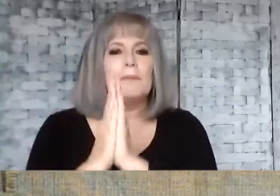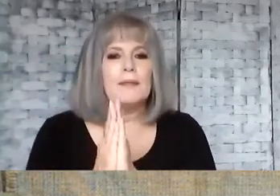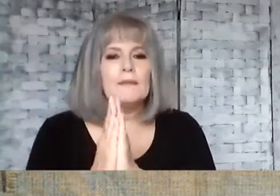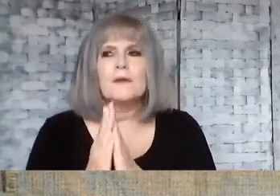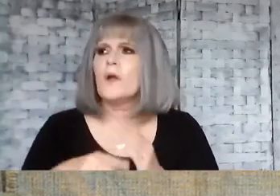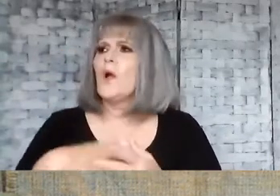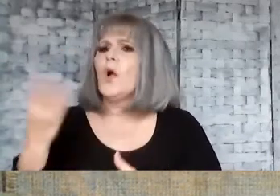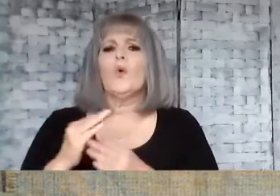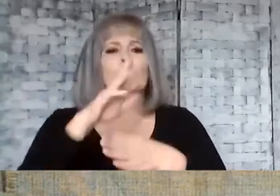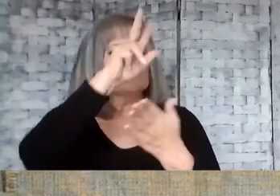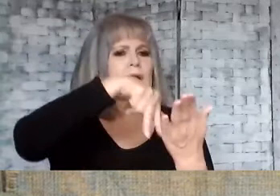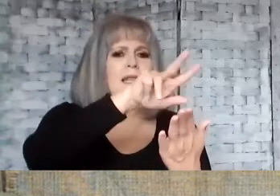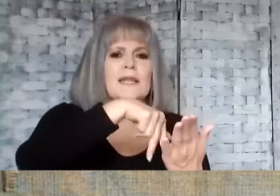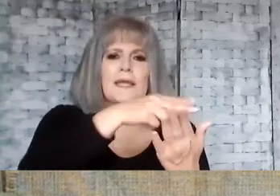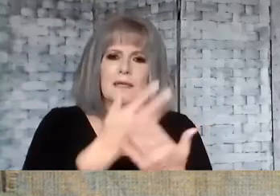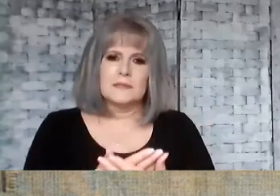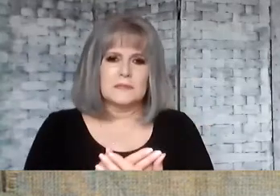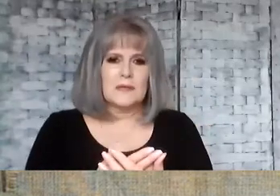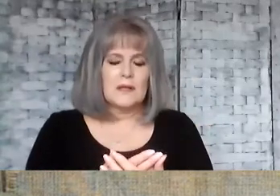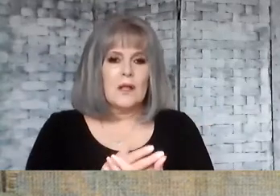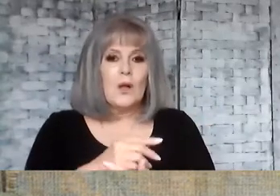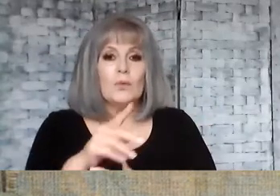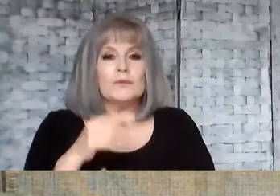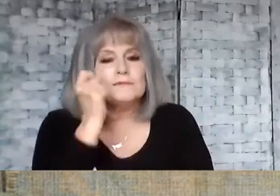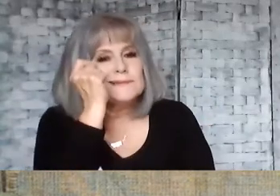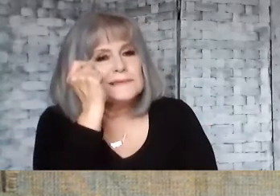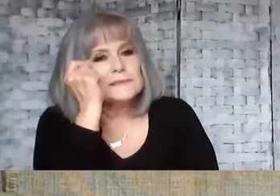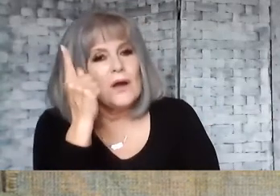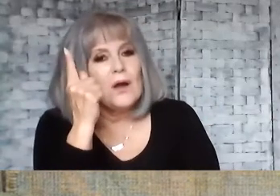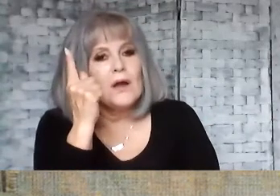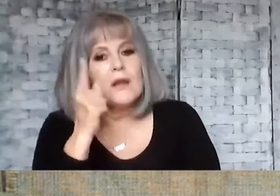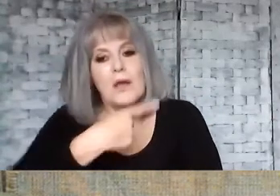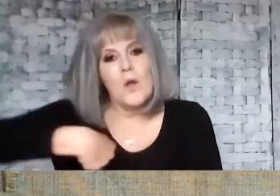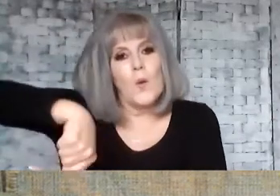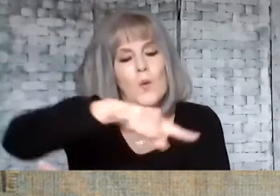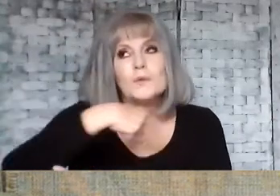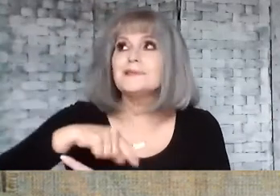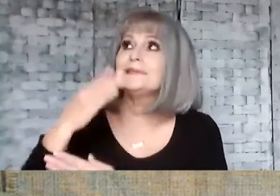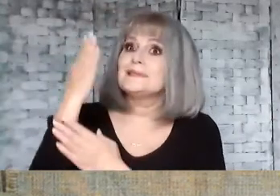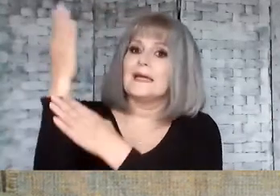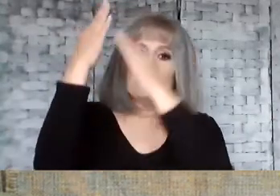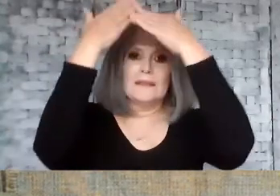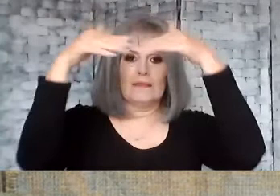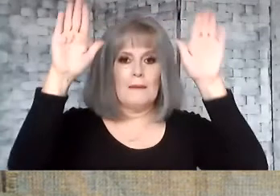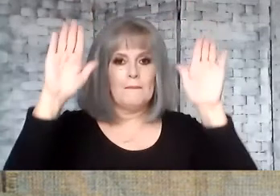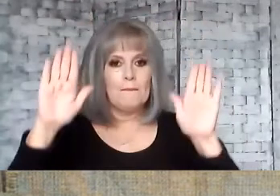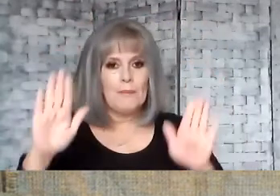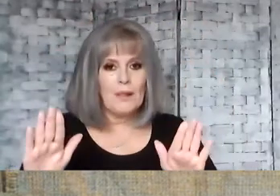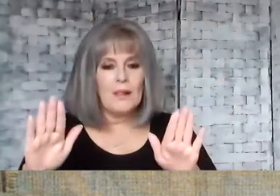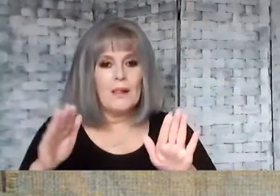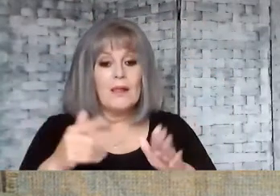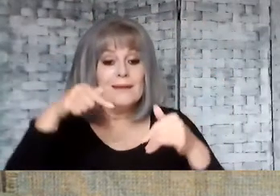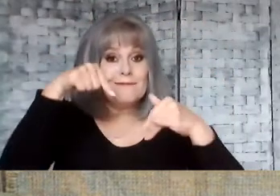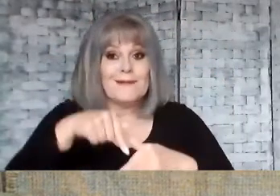ons doen alles in ons vermoeien om ons koppen en ons harte om hier die ding te krijgen. Ons is nou sy tempel. En van